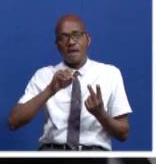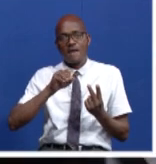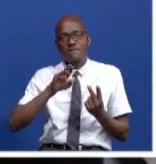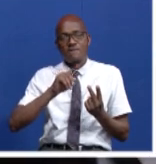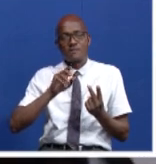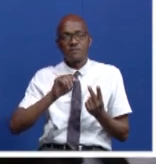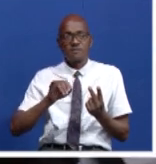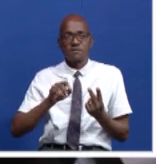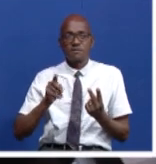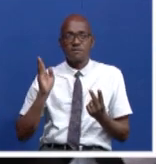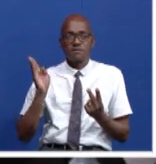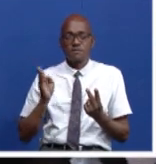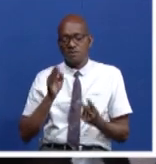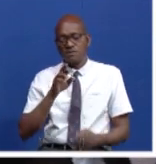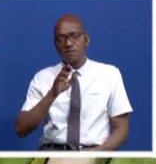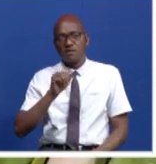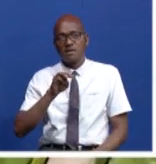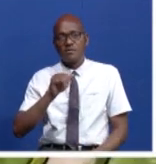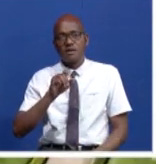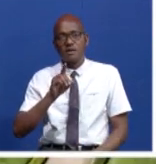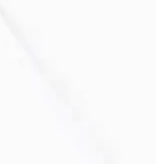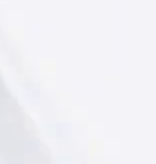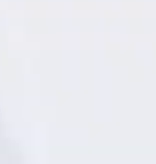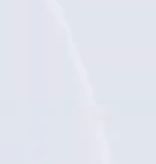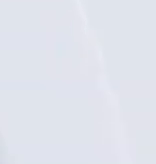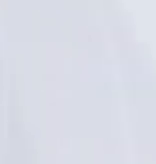Ramadhan mvungi Azam news